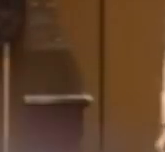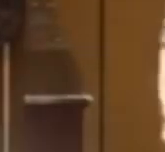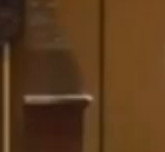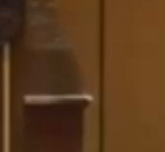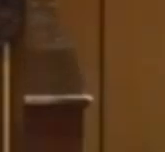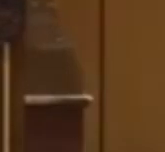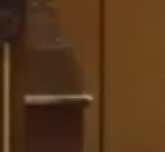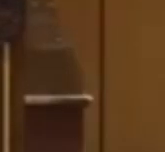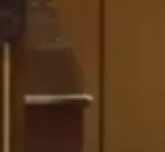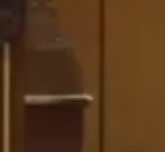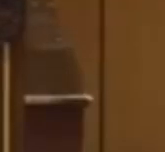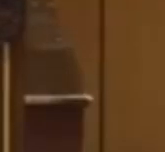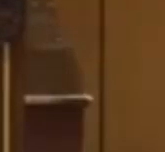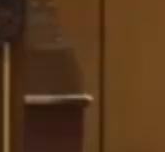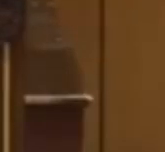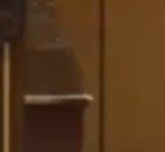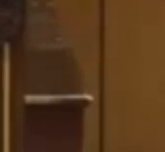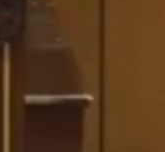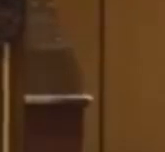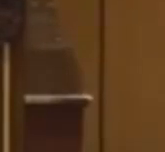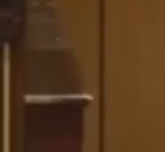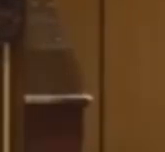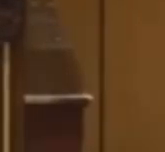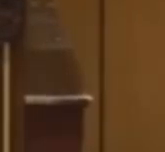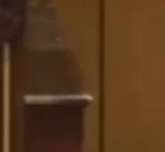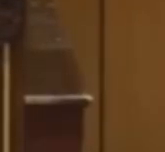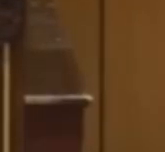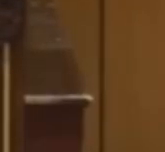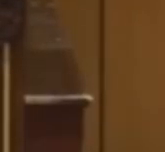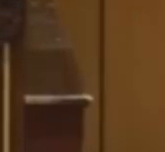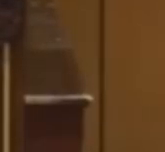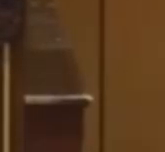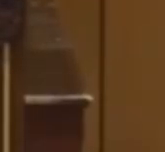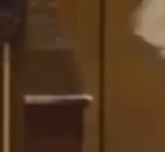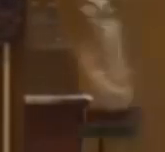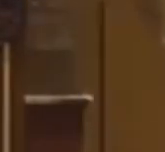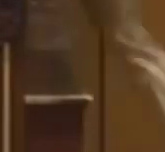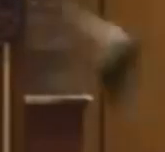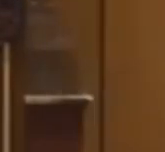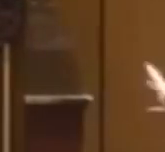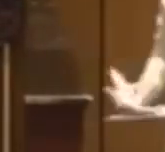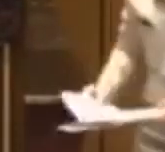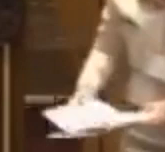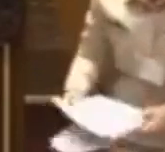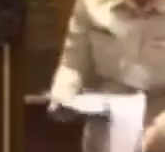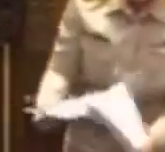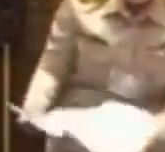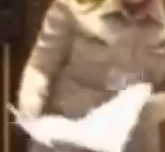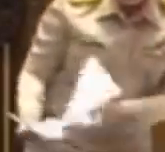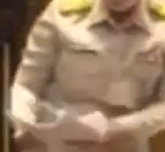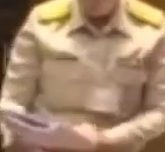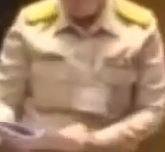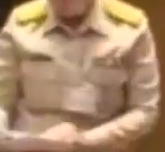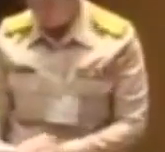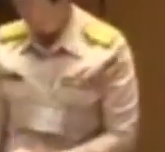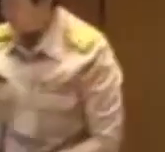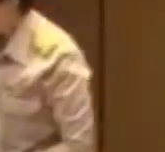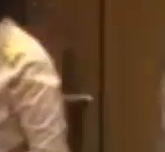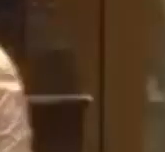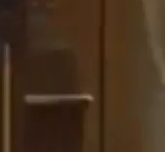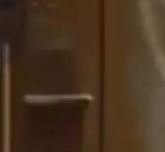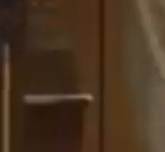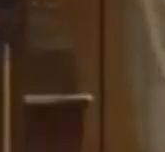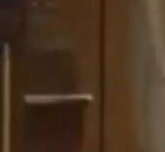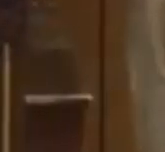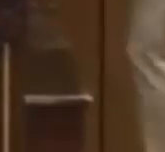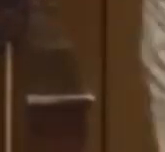ของท่านชัยชิดชอบทำหน้าที่บนบัลลังก์เป็นประธานการประชุมชั่วคราวยังไม่ได้เข้าสู่การเริ่มต้นนะครับในการ